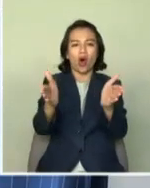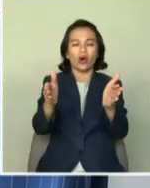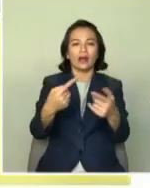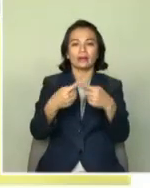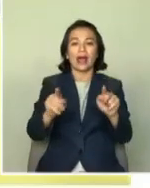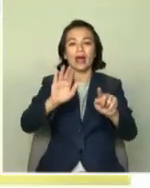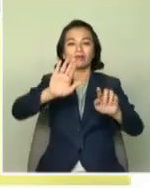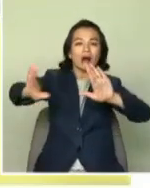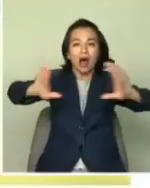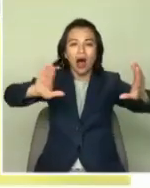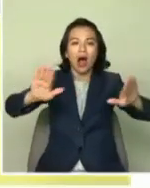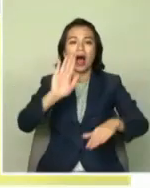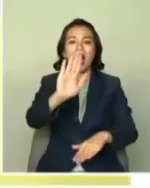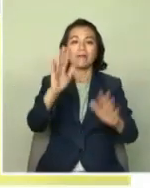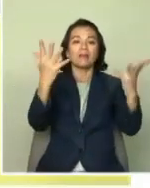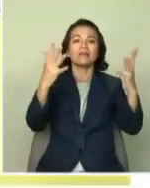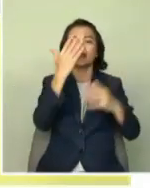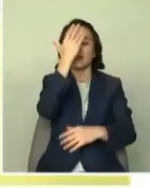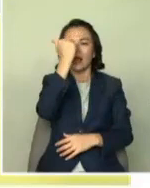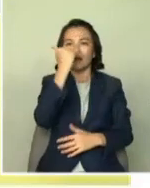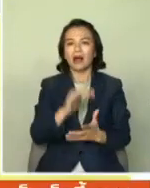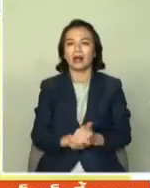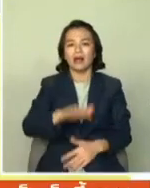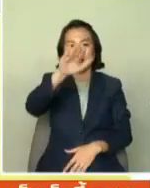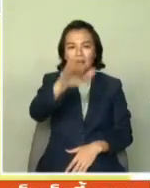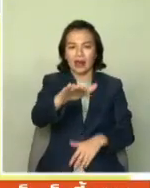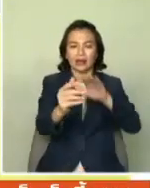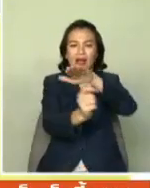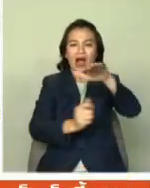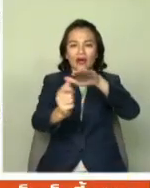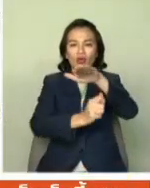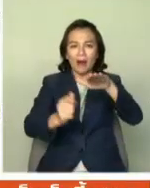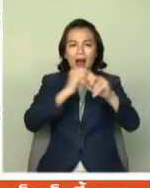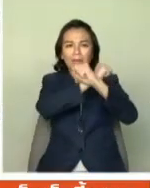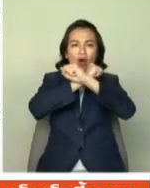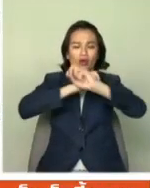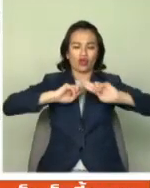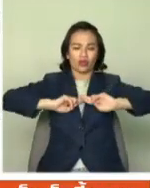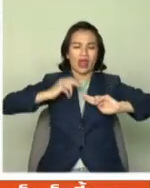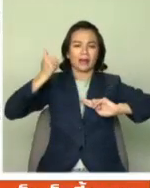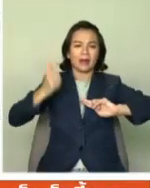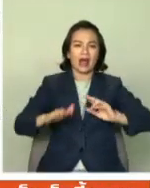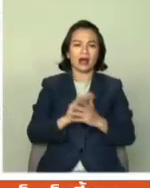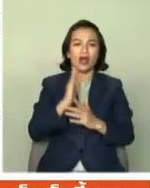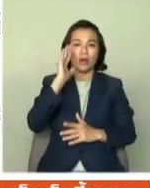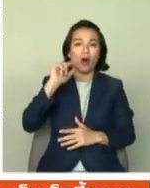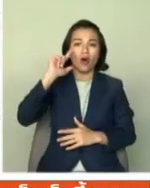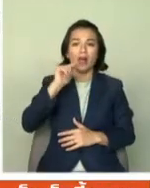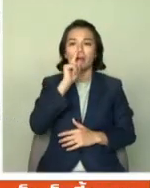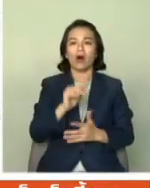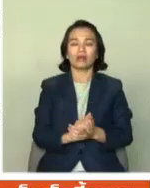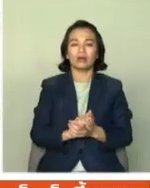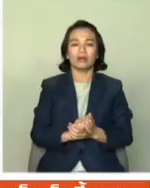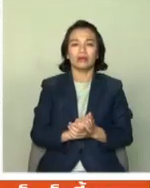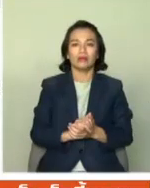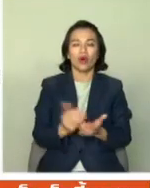ม่เห็นห้ามปรามอะไรเลยอะ น่าตกใจมากนะคะเพราะว่านี่คือเด็กอนุบาลเขาไม่สามารถจะปกป้องดูแลตัวเองได้แล้วคุณพ่อคุณแม่บอกว่าส่งลูก